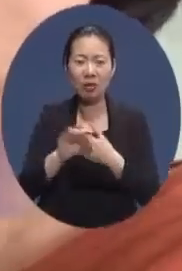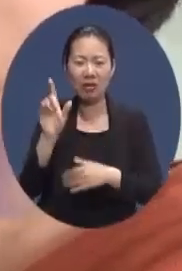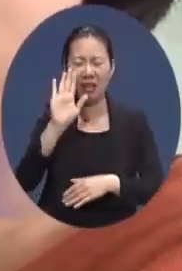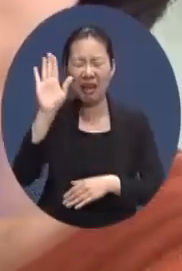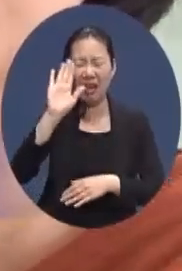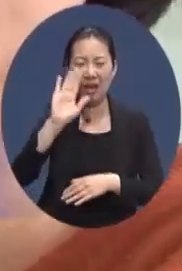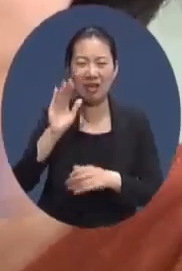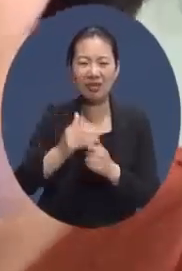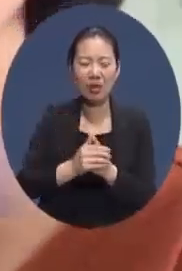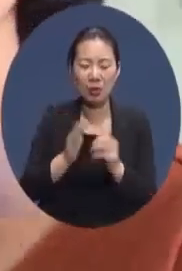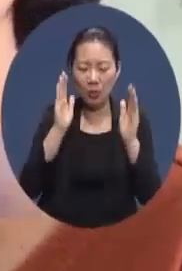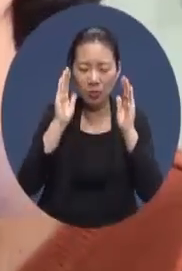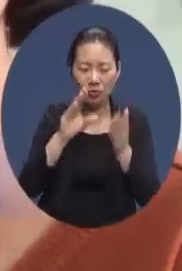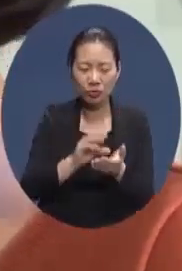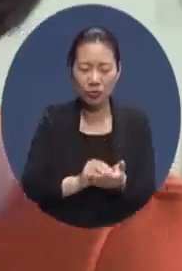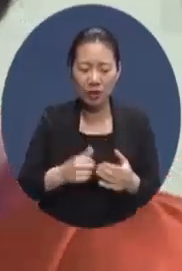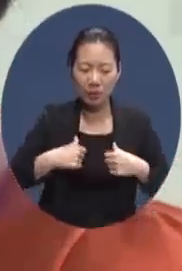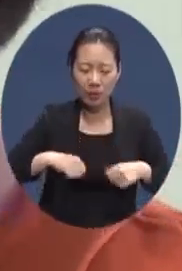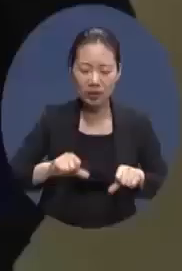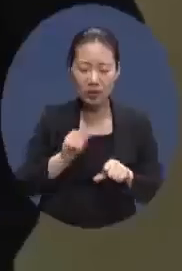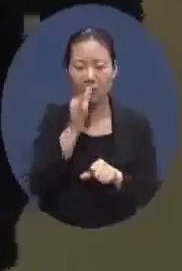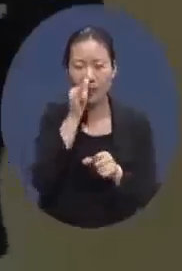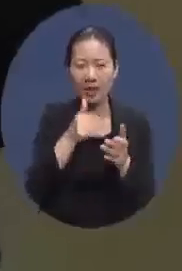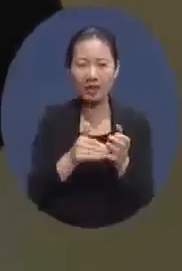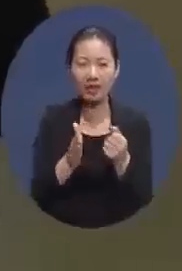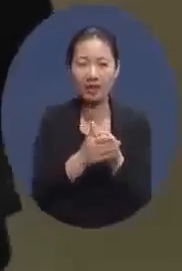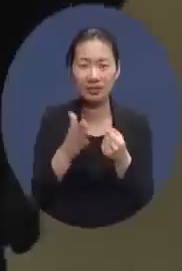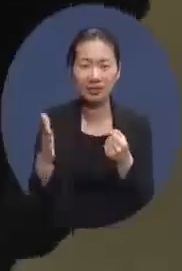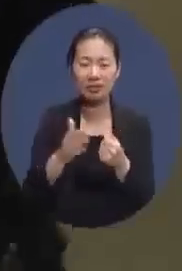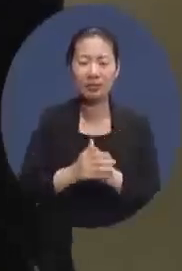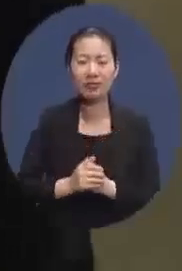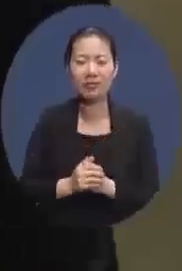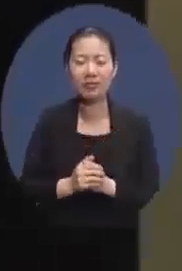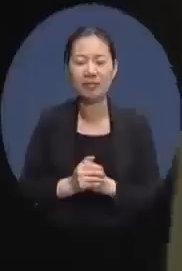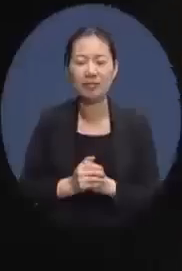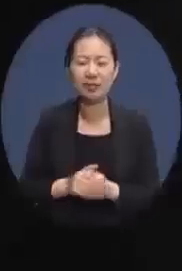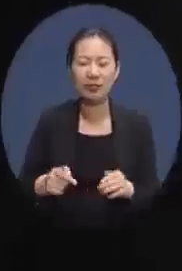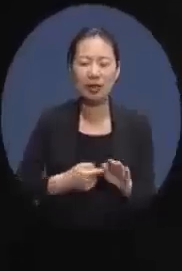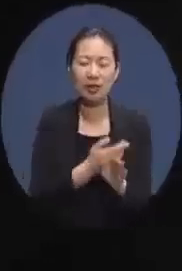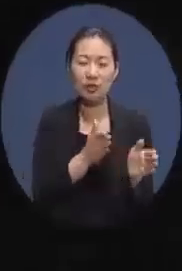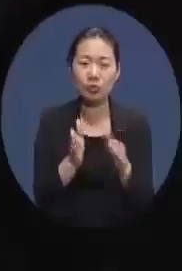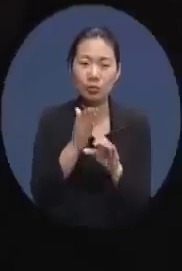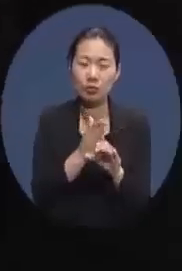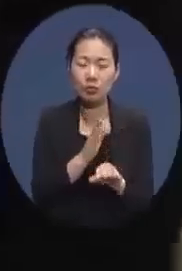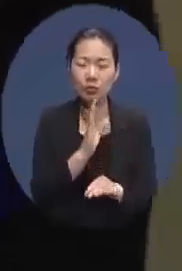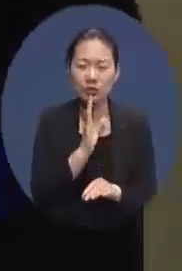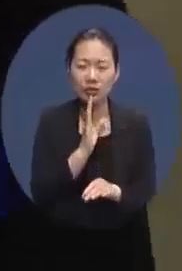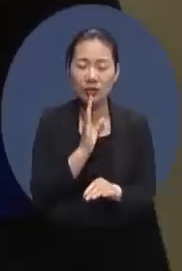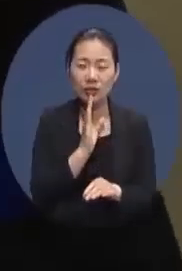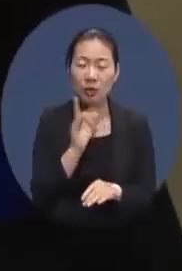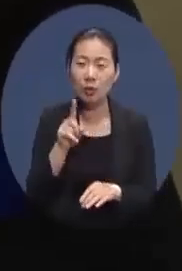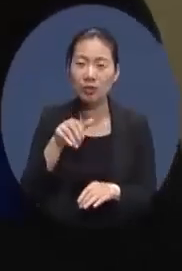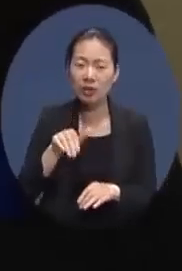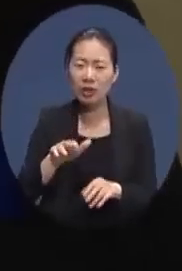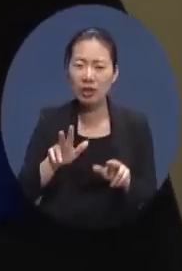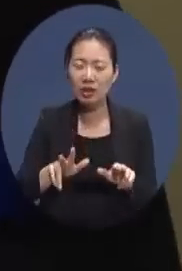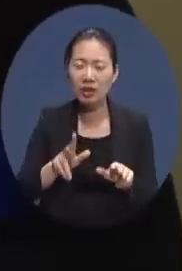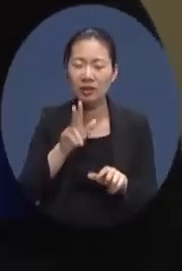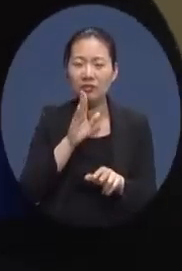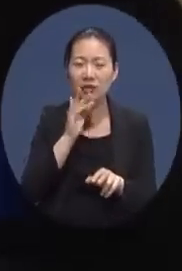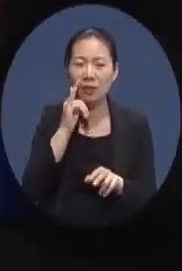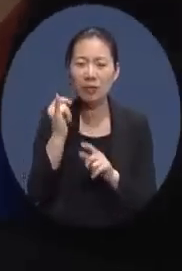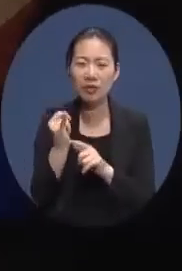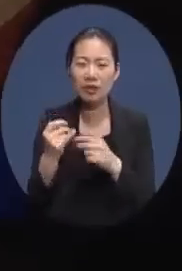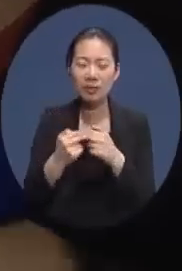이제 아예 뭐 공부나 숙제를 포기하게 될 수 있거든요. 외출 준비를 하시는데요. 나가시나 봐요? 아 예, 신정원이 지금